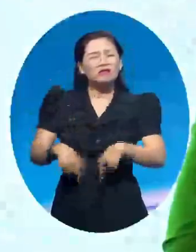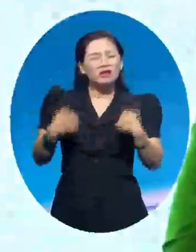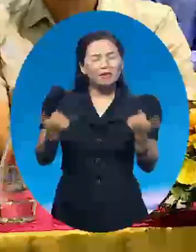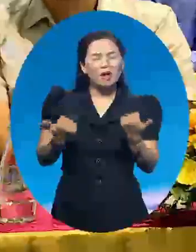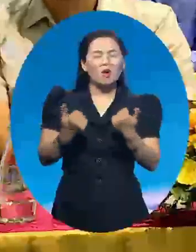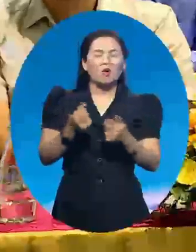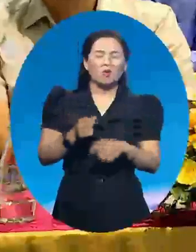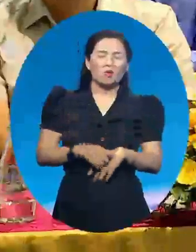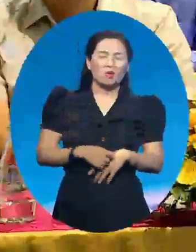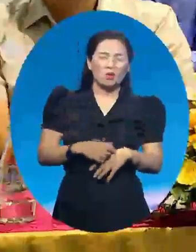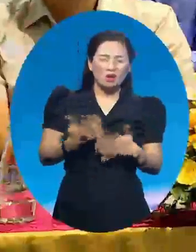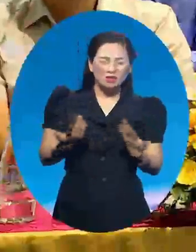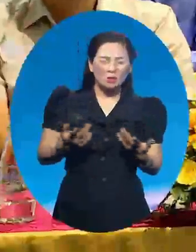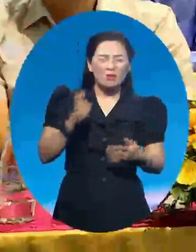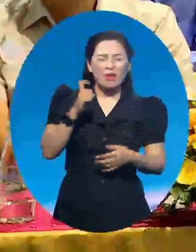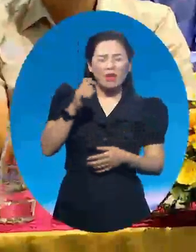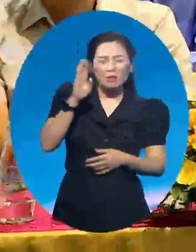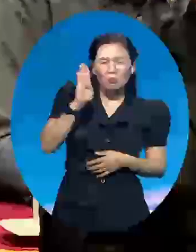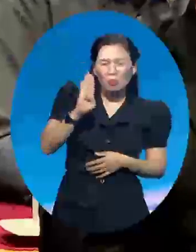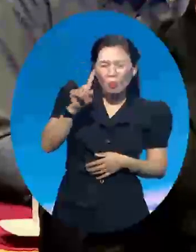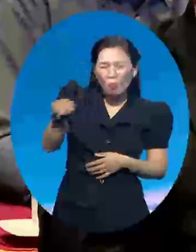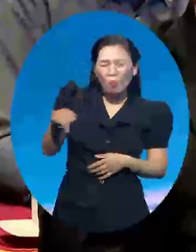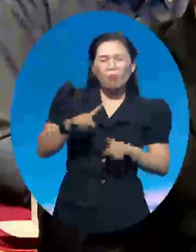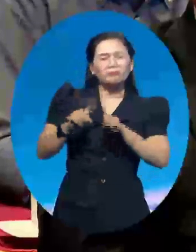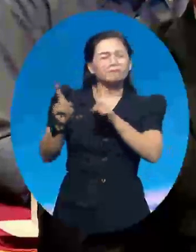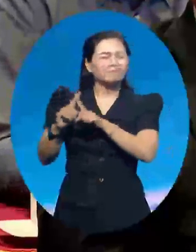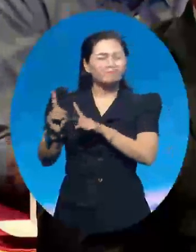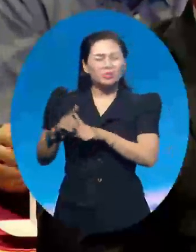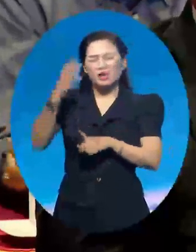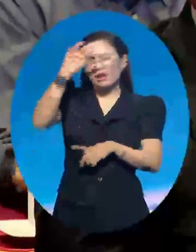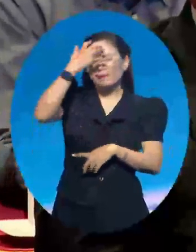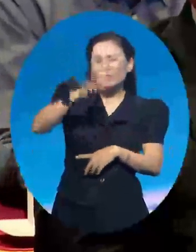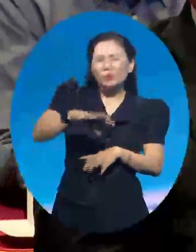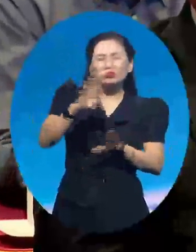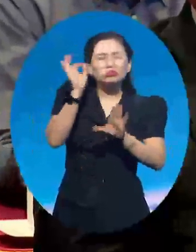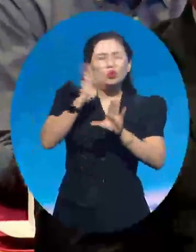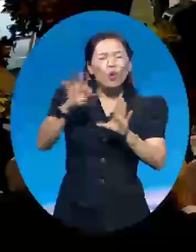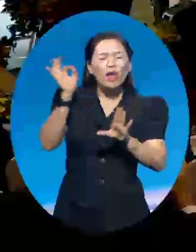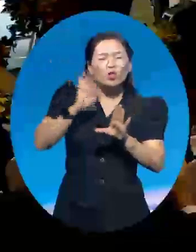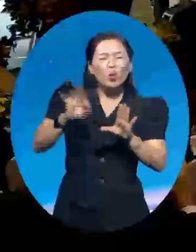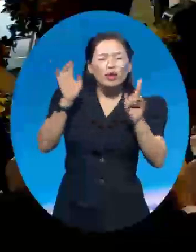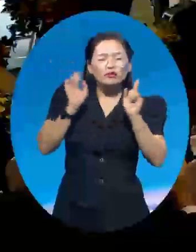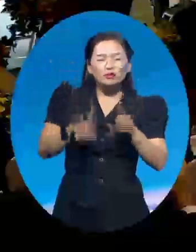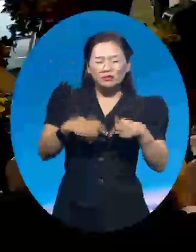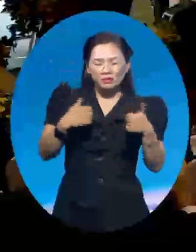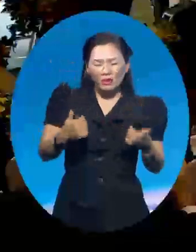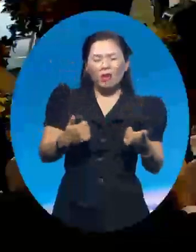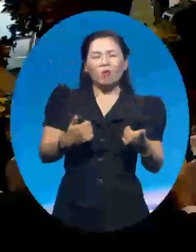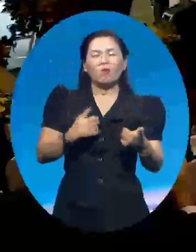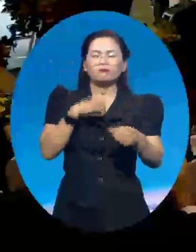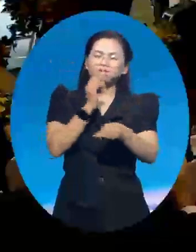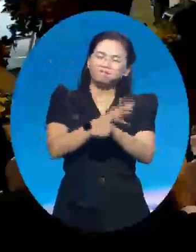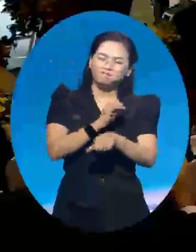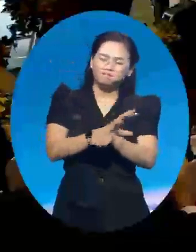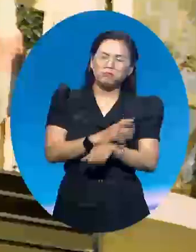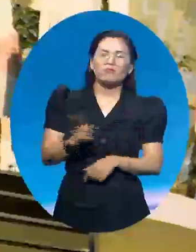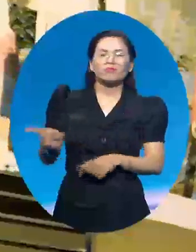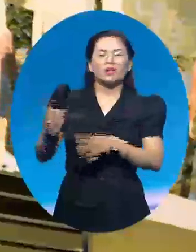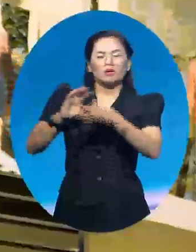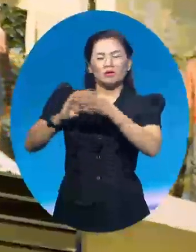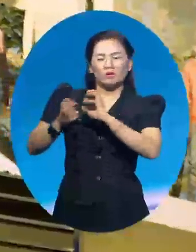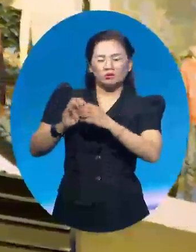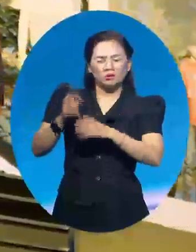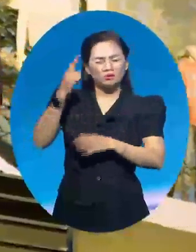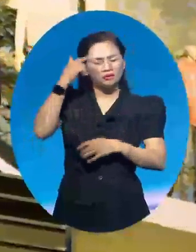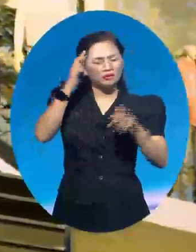bù, vay tín dụng đối với các khoản tín dụng carbon và áp dụng thuế carbon trong khu vực và trên toàn cầu. CCTPA cũng nghiên cứu đưa